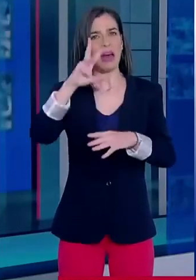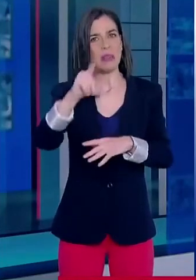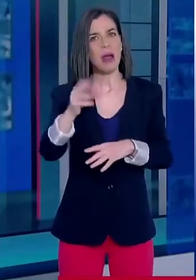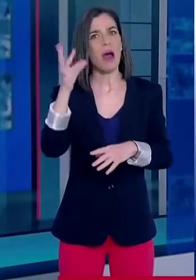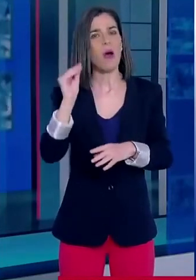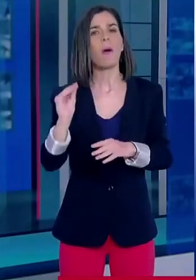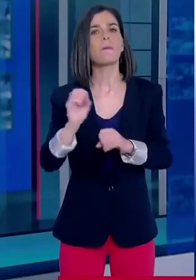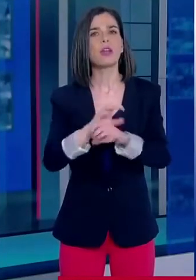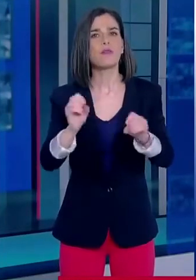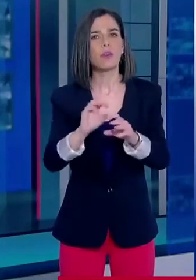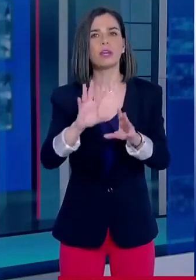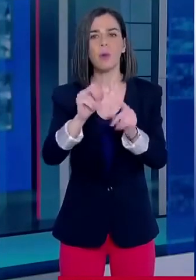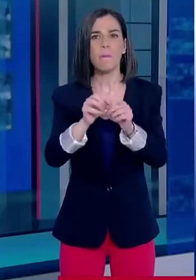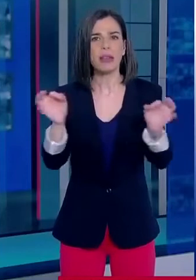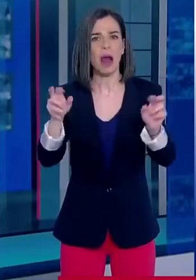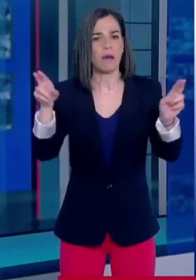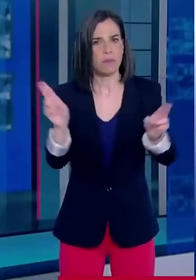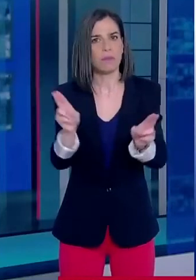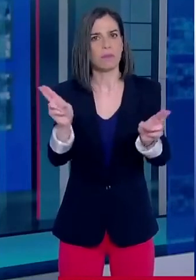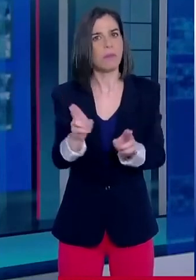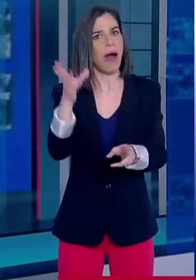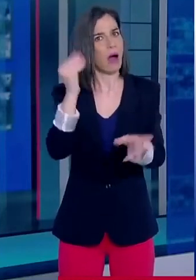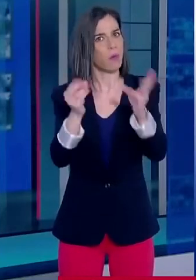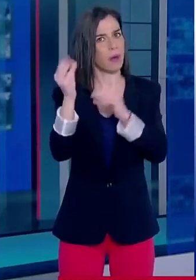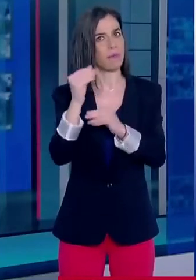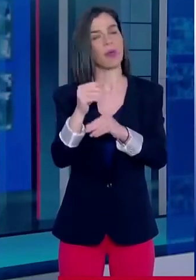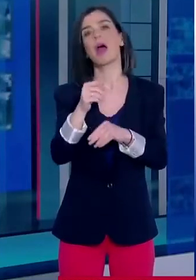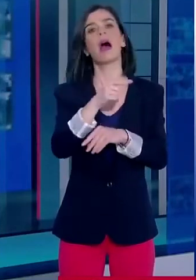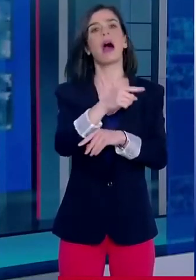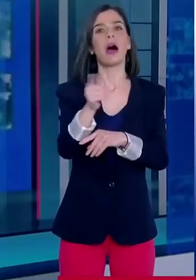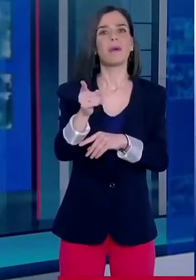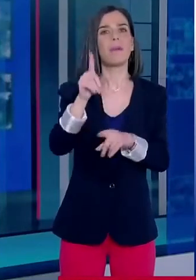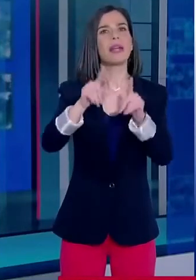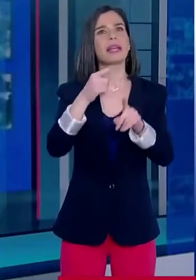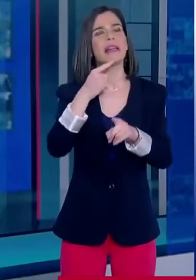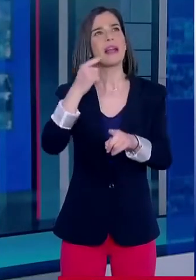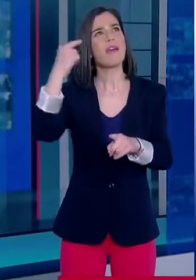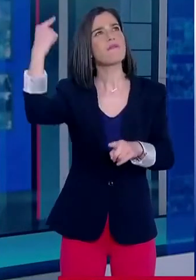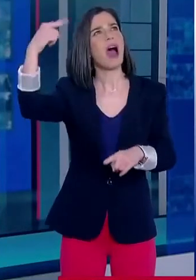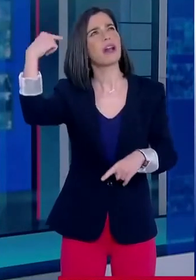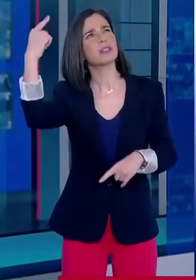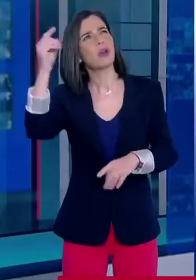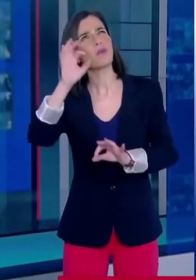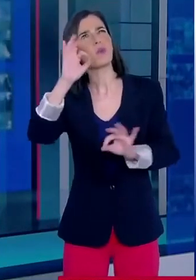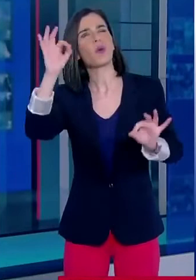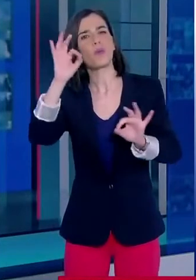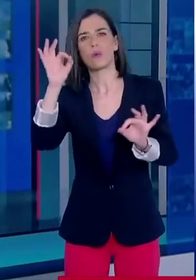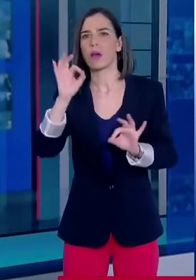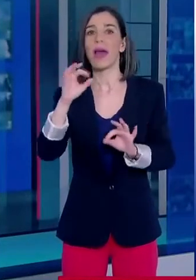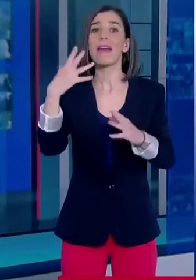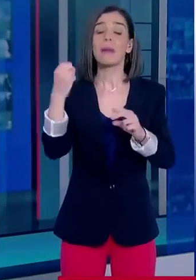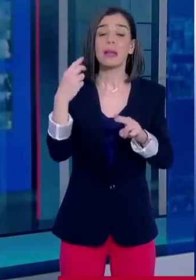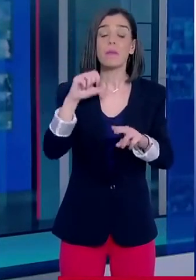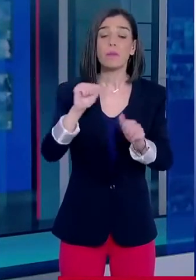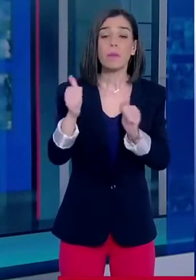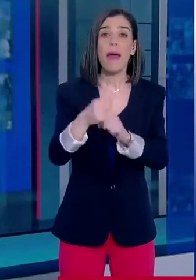το τι ανοίγει και πότε ανοίγει. Θα ήθελα να επισημάνω ότι πολλά από αυτά ανήκουν σε σφαίρα φαντασίας ή απολύτων εικασιών. Θα υπάρξει επίσημη